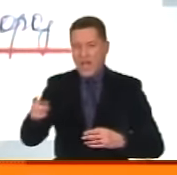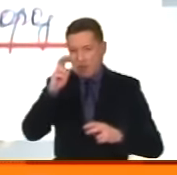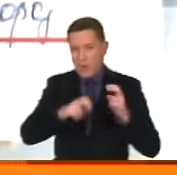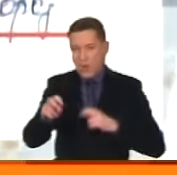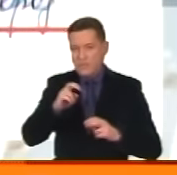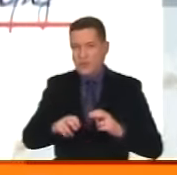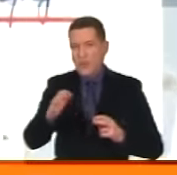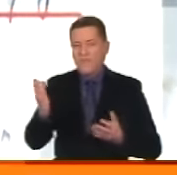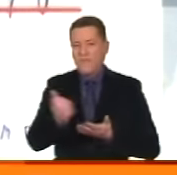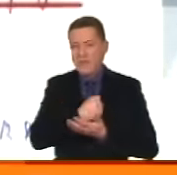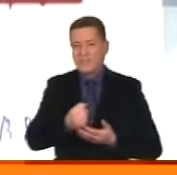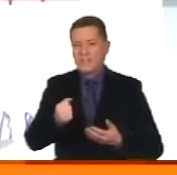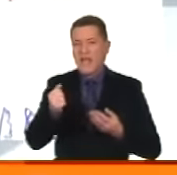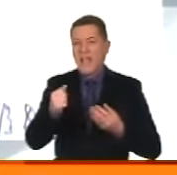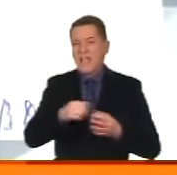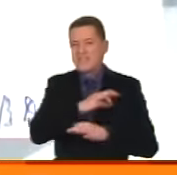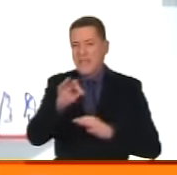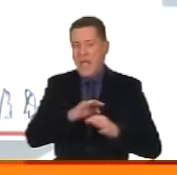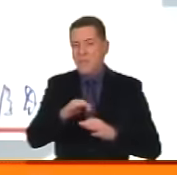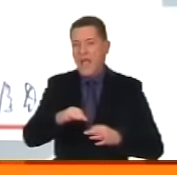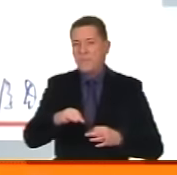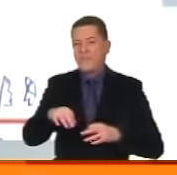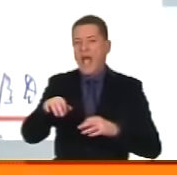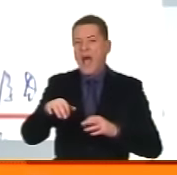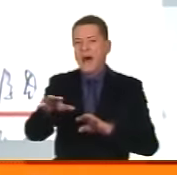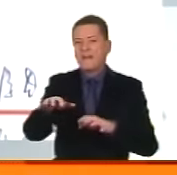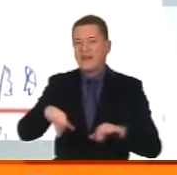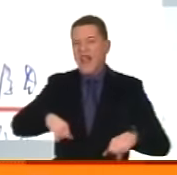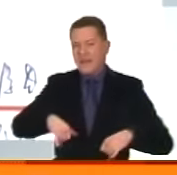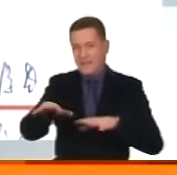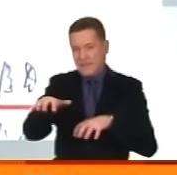ГПУ, вилучено схеми рейдерських захоплень підприємств.